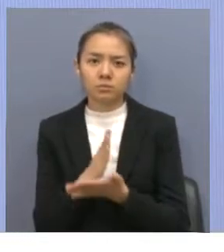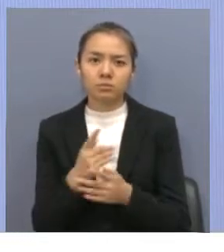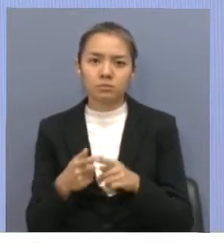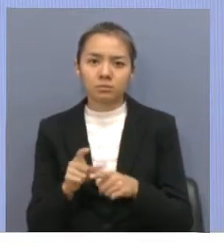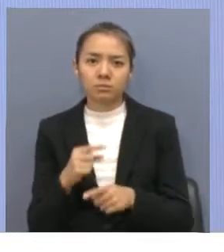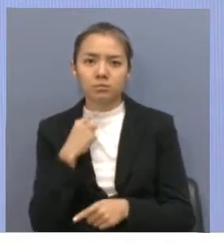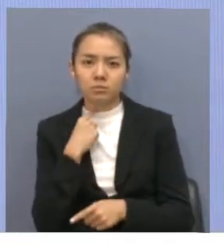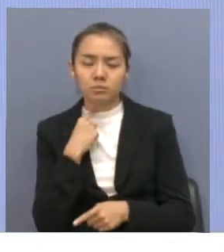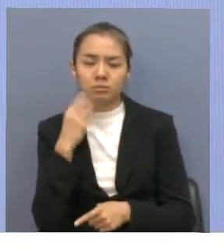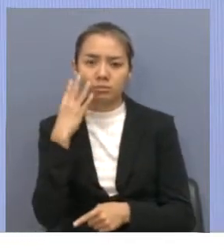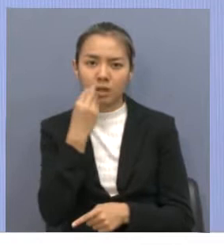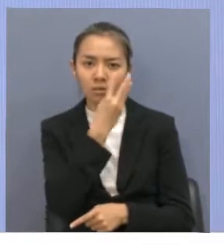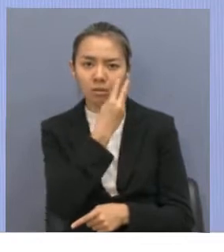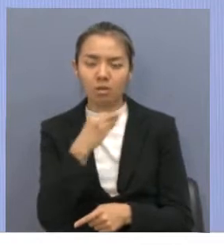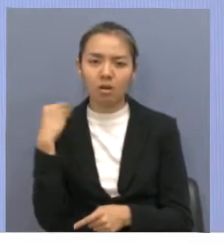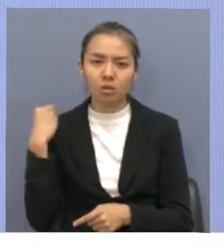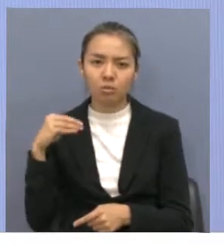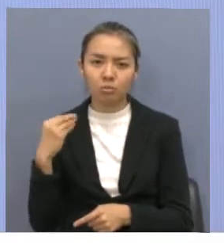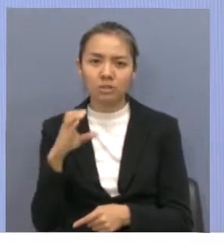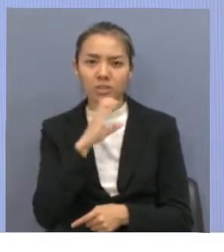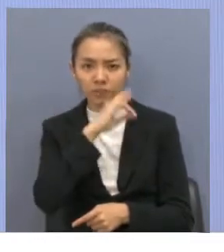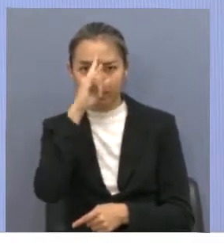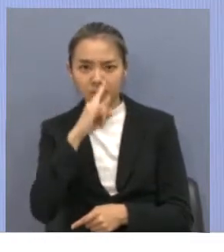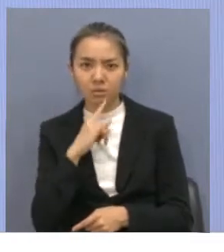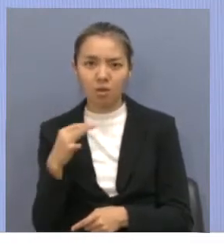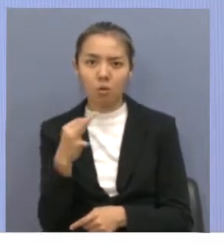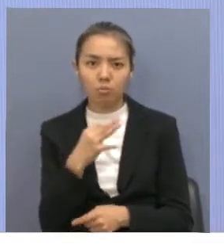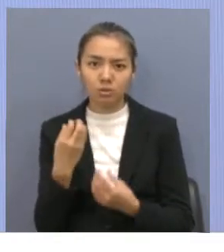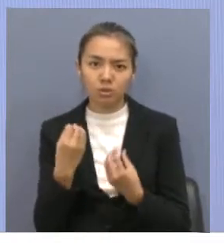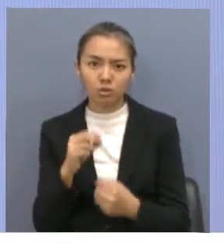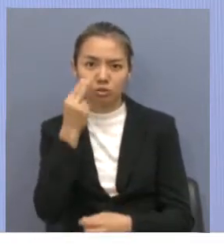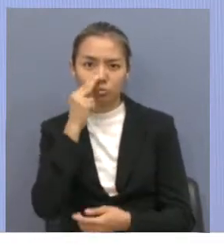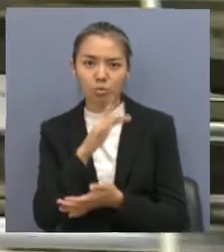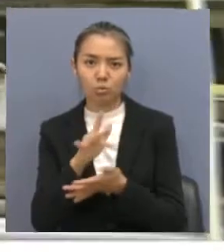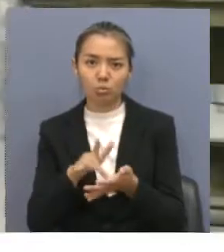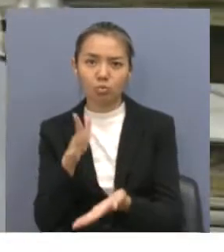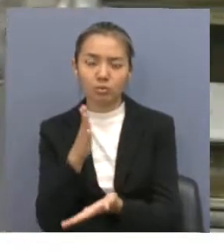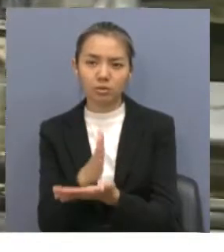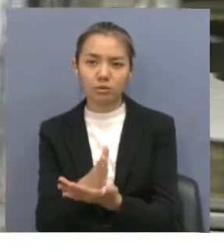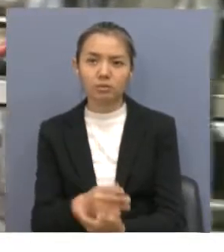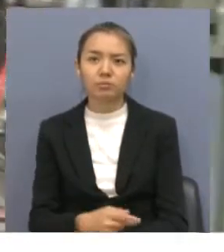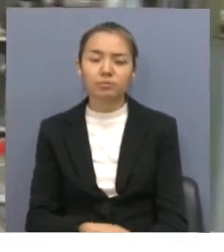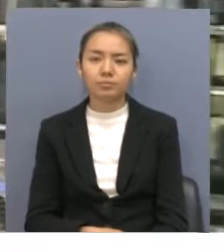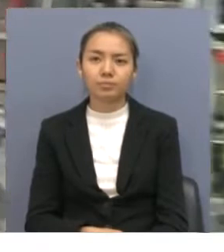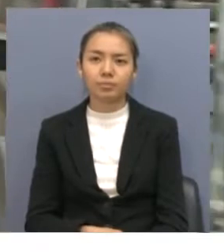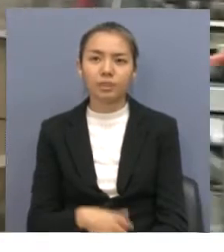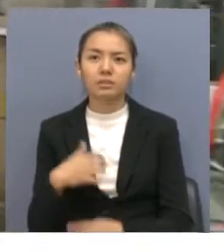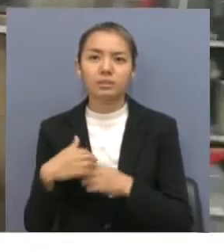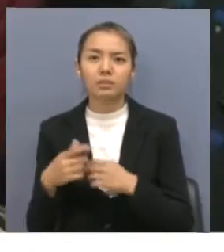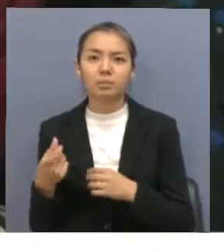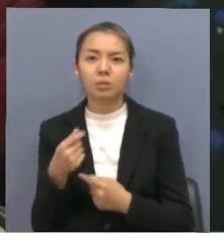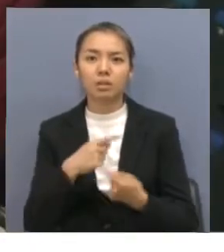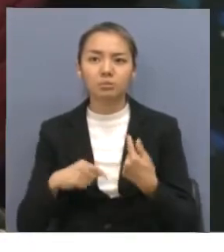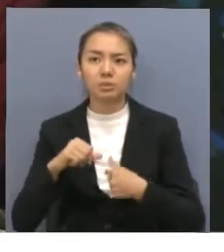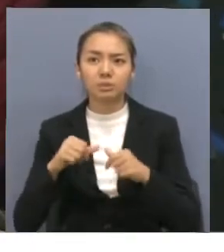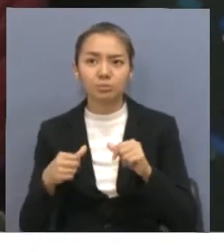Қызылорда, Маңғыстау, Ақтөбе, Шығыс Қазақстан облыстары және Шымкент қаласы. Төтенше жағдай кезінде шағын және орта бизнес